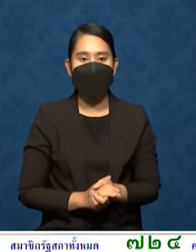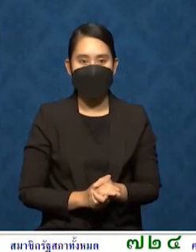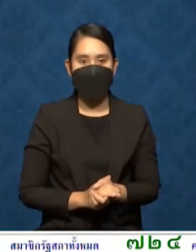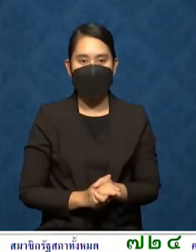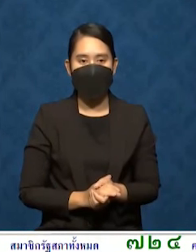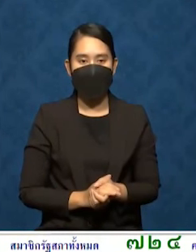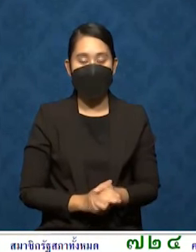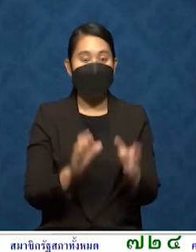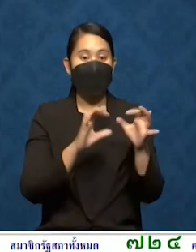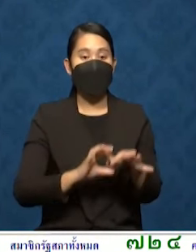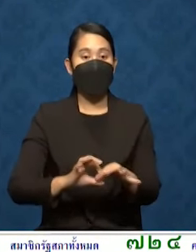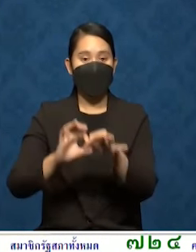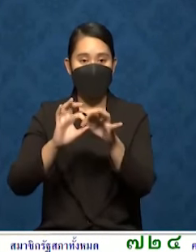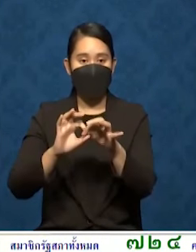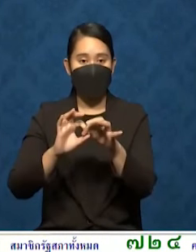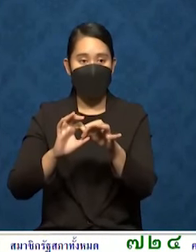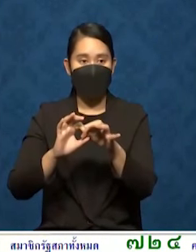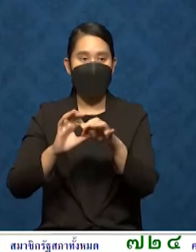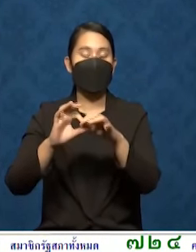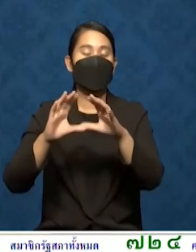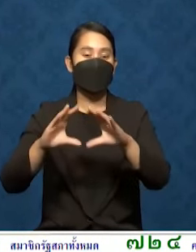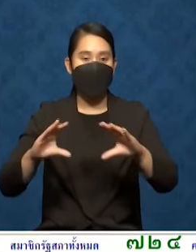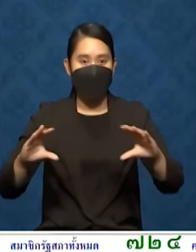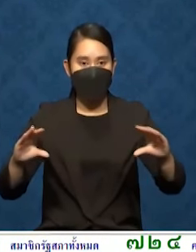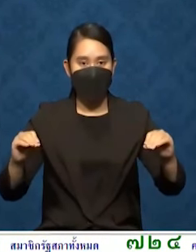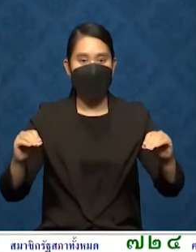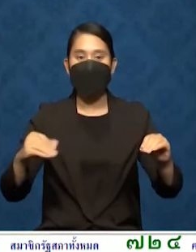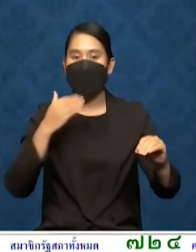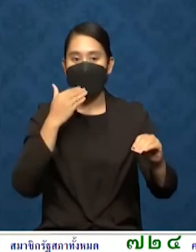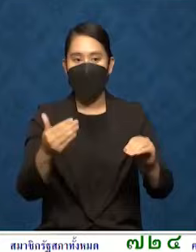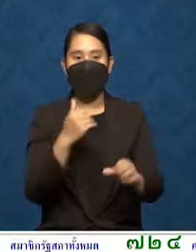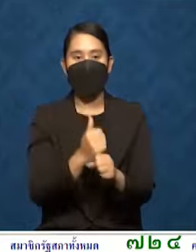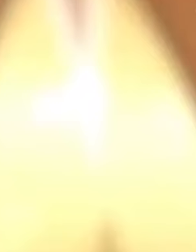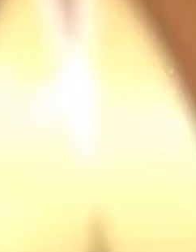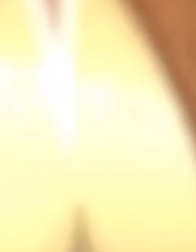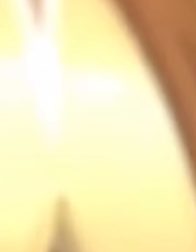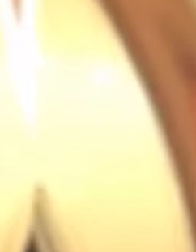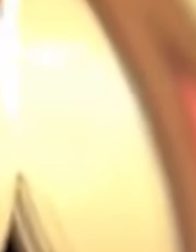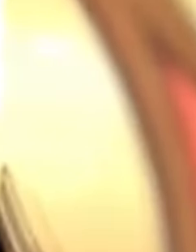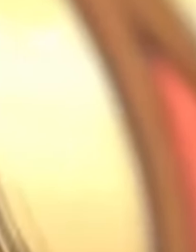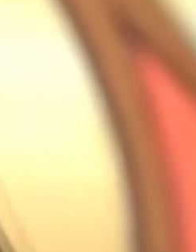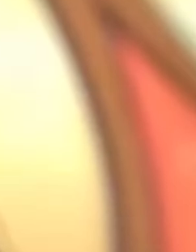ไปสู่การสร้างสันติสุขและการพัฒนาอย่างยั่งยืนครับขอบพระคุณมากครับ ครับ